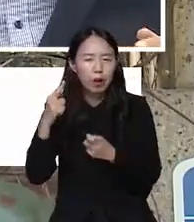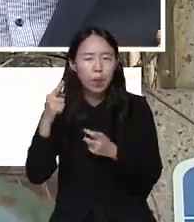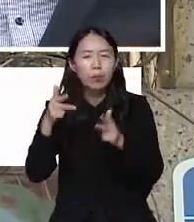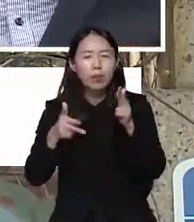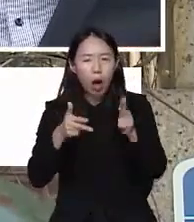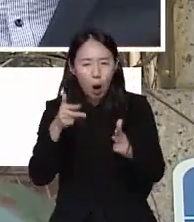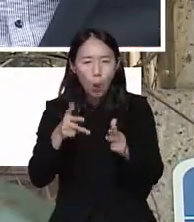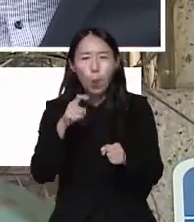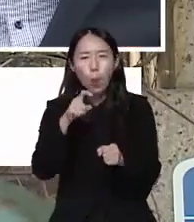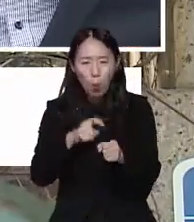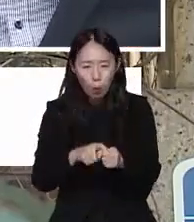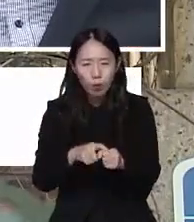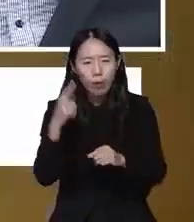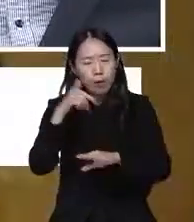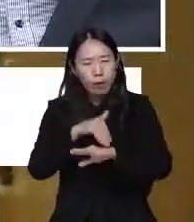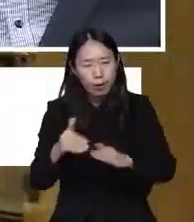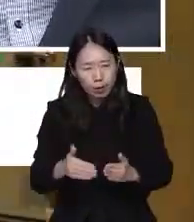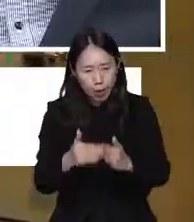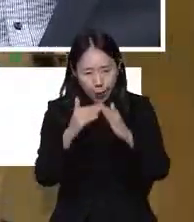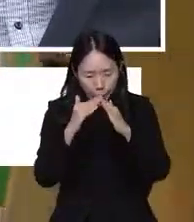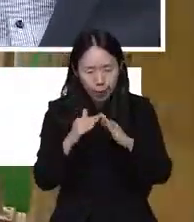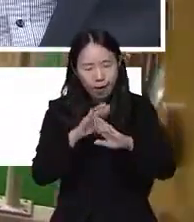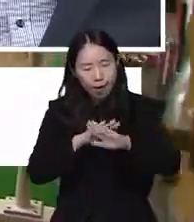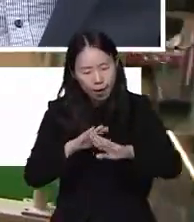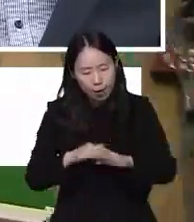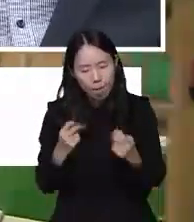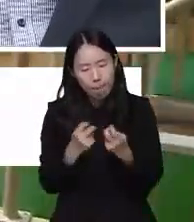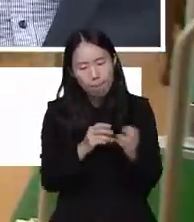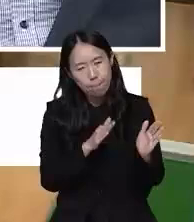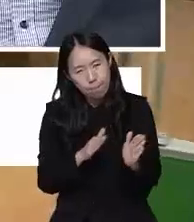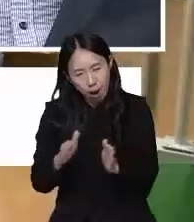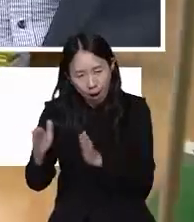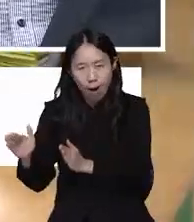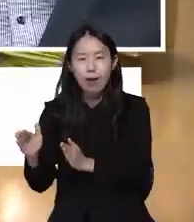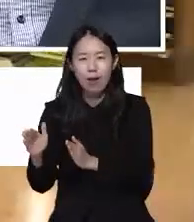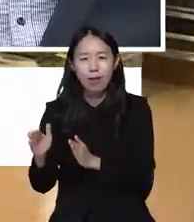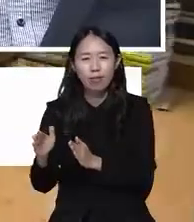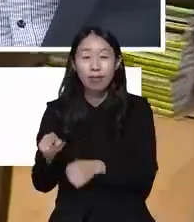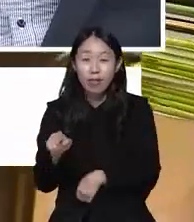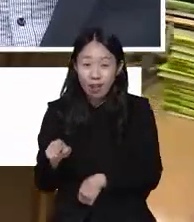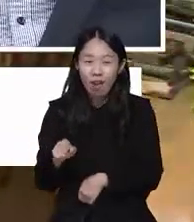차원에서 계획을 세우고 또 해법을 마련하는 것이